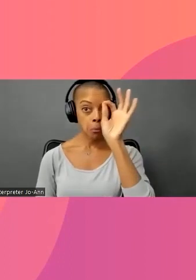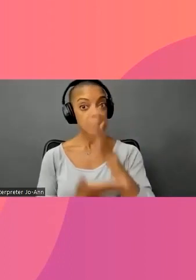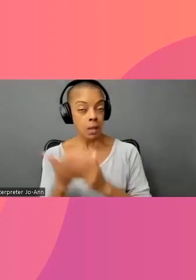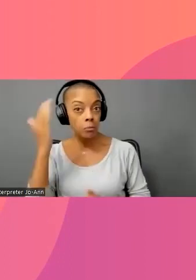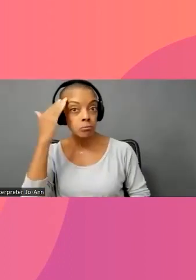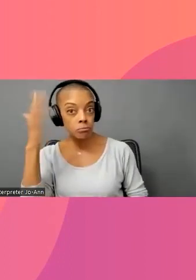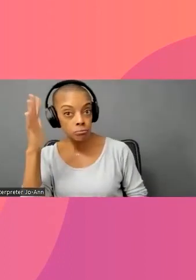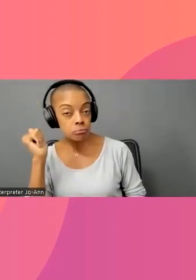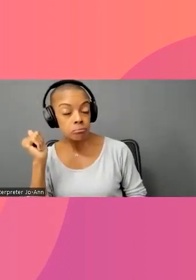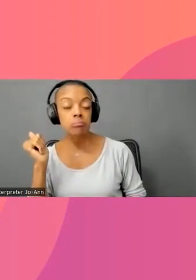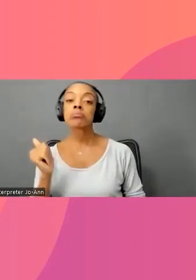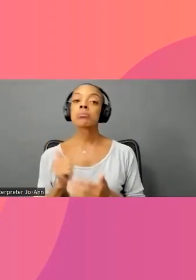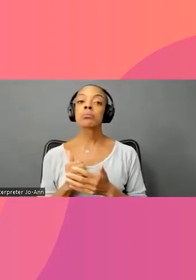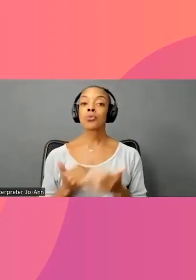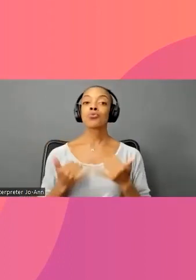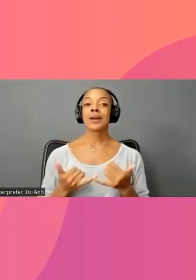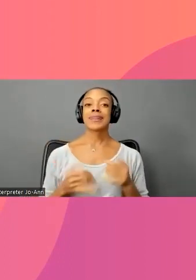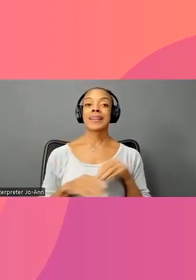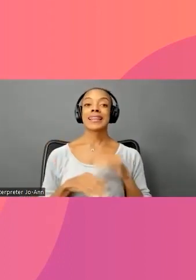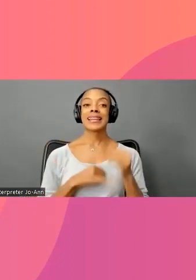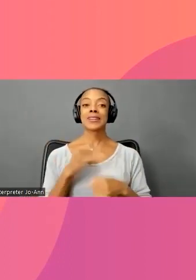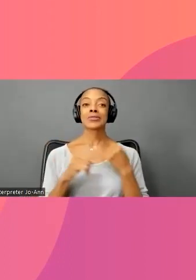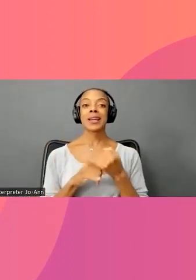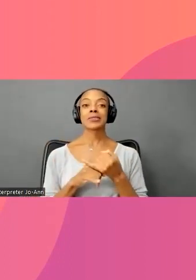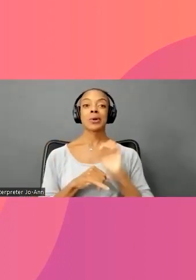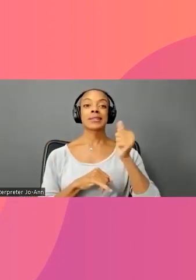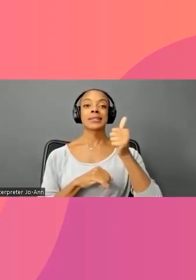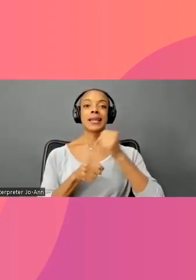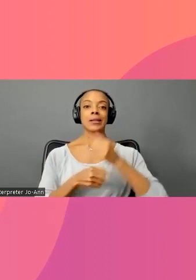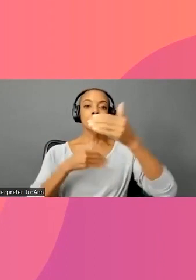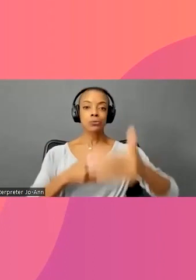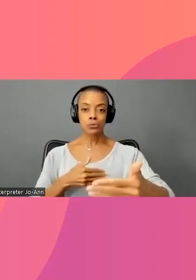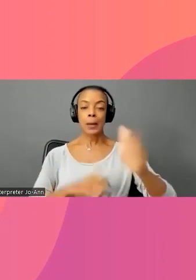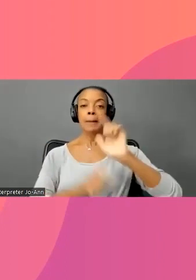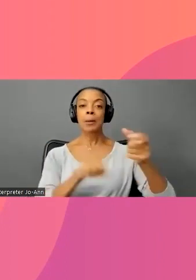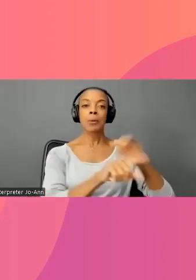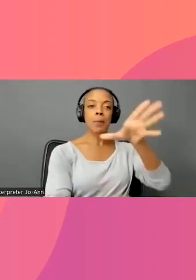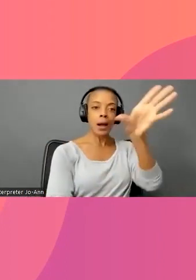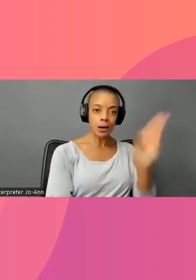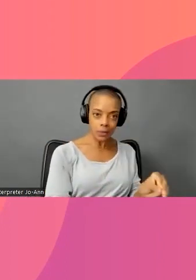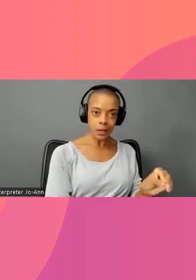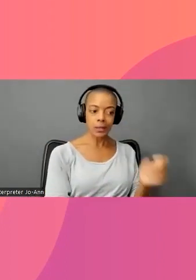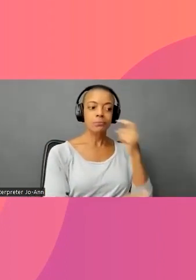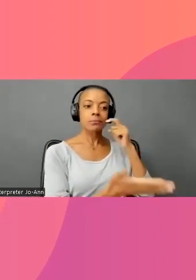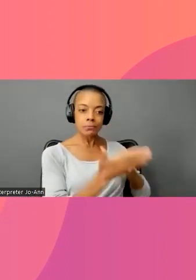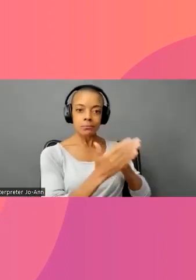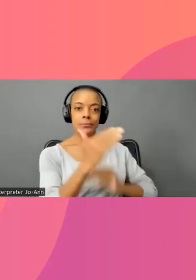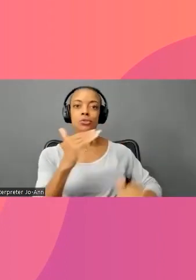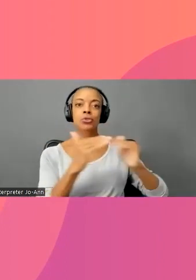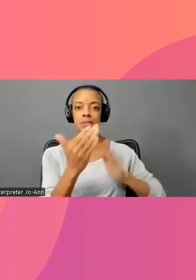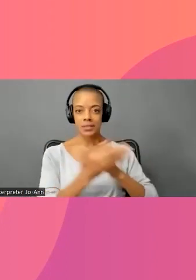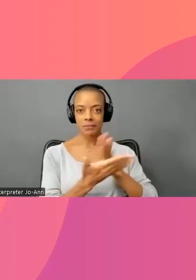Certains d'entre vous le savent peut-être, mais présentement, nous sommes en pleine décennie